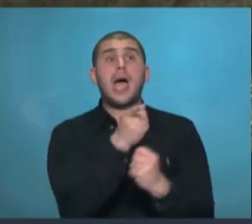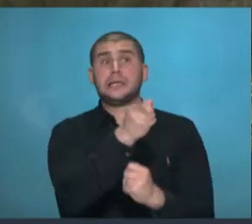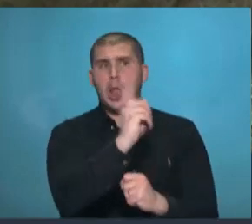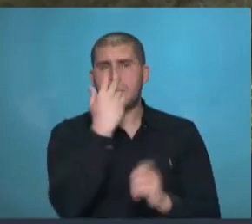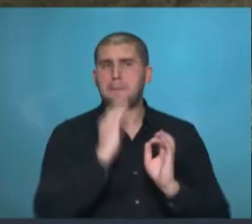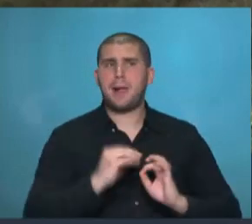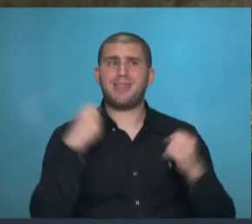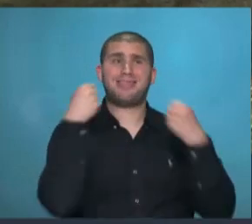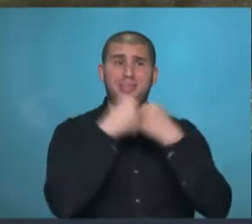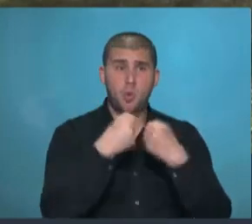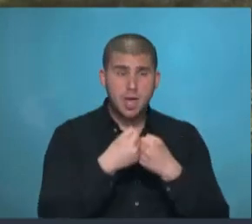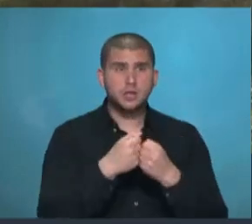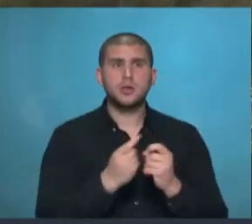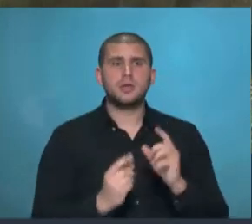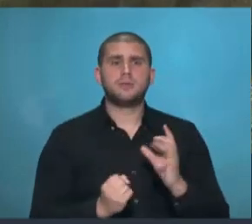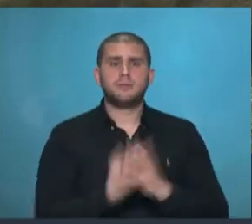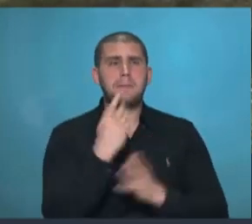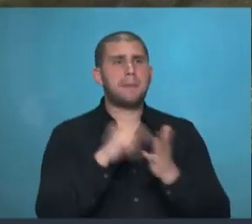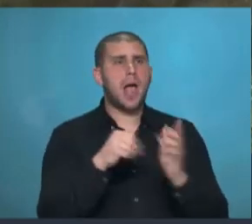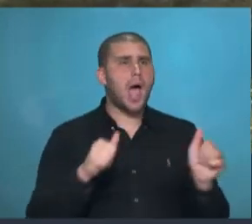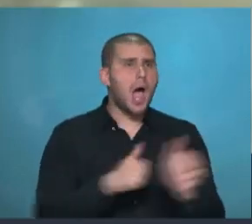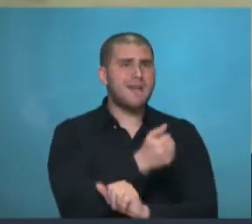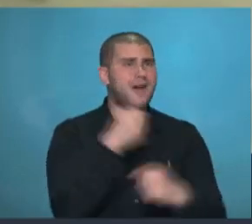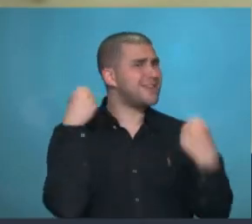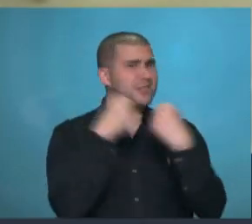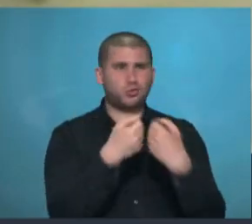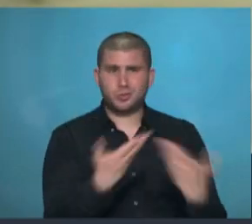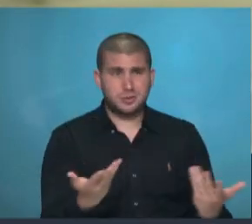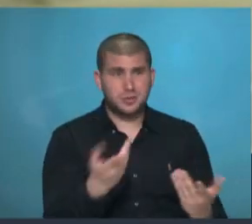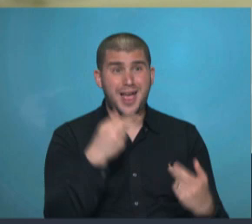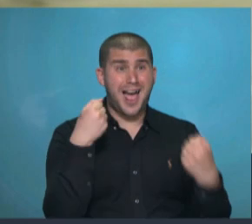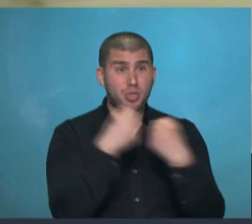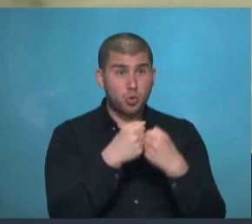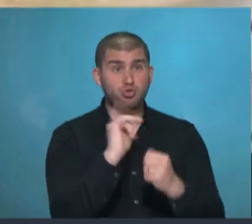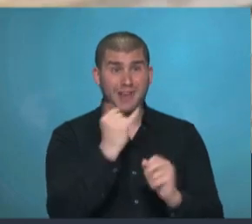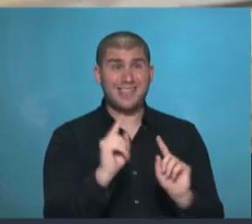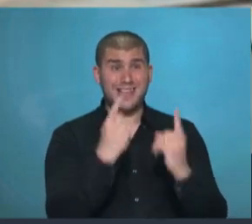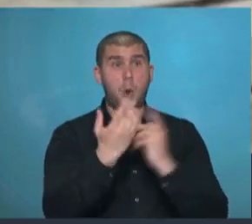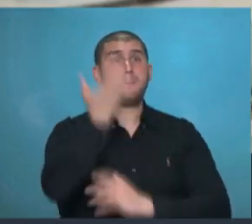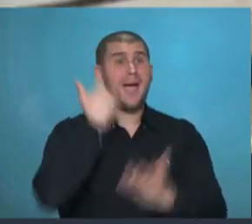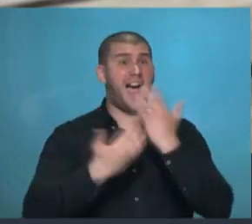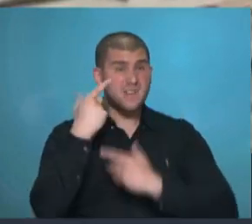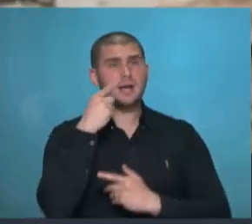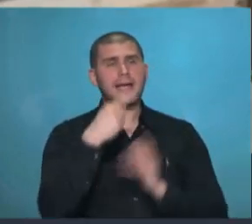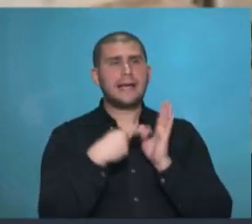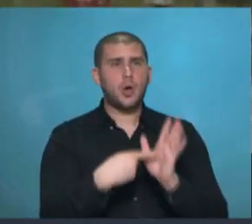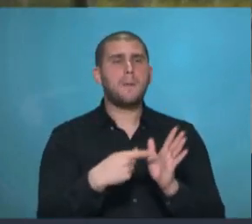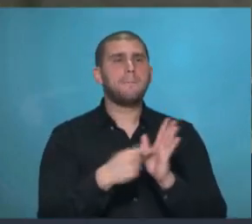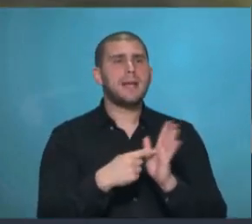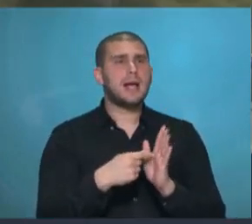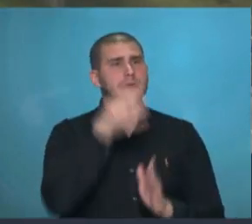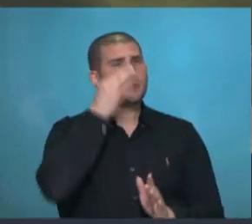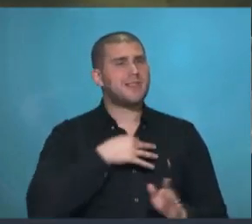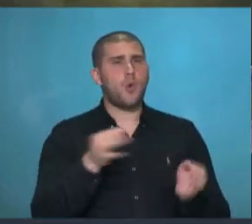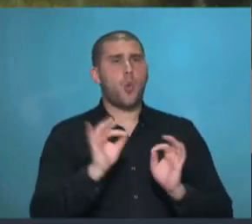תאונה קטלנית שנגרמה בשל עקיפה והתנגשות חזיתית. התאונות שכן התרחשו כאן בעבר הראו בשל חוסר תשומת לב